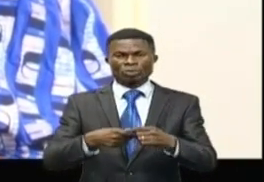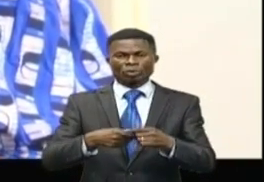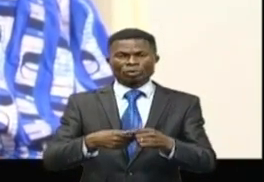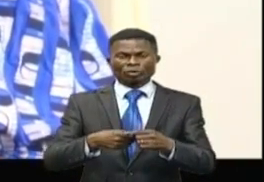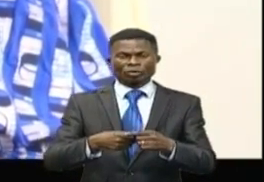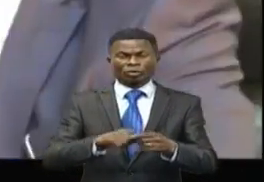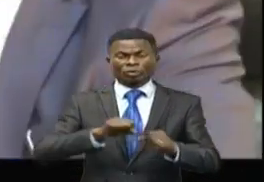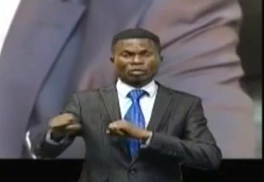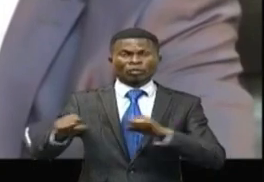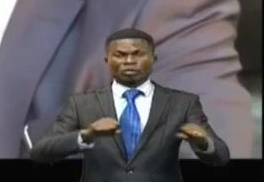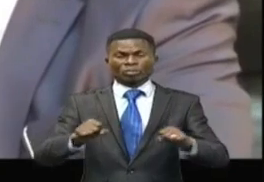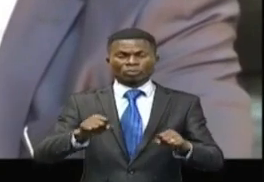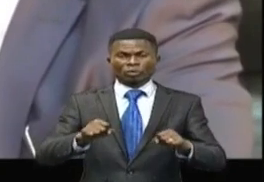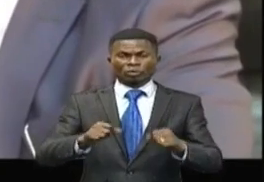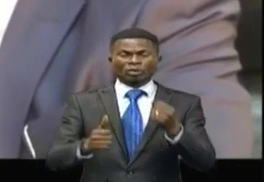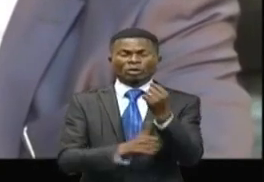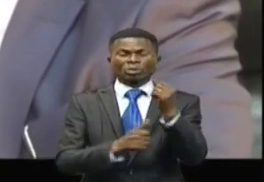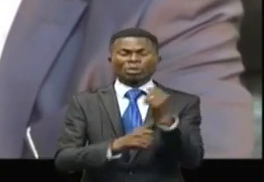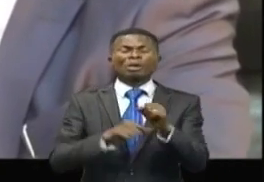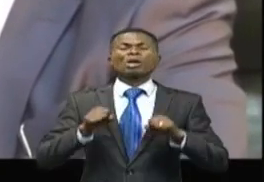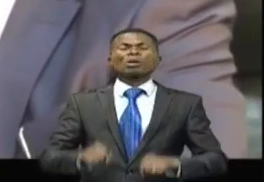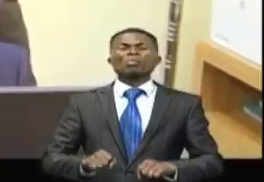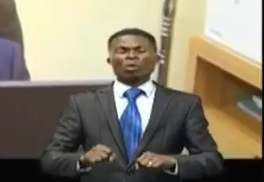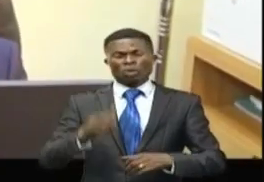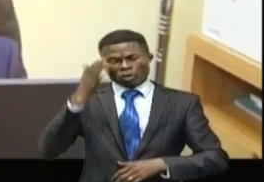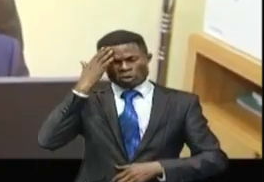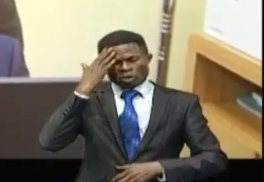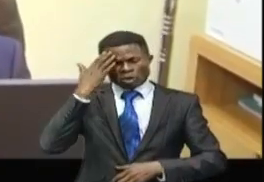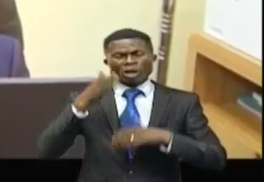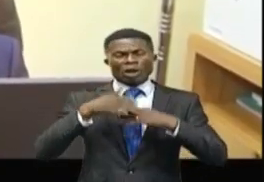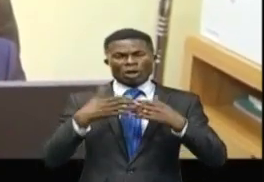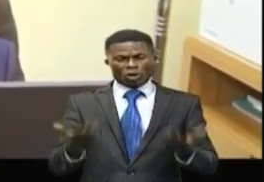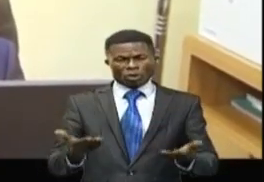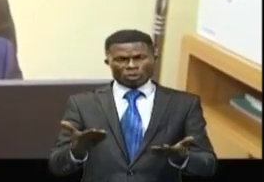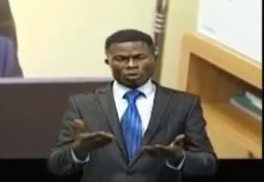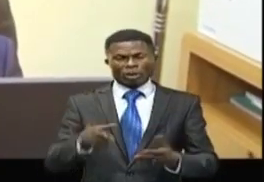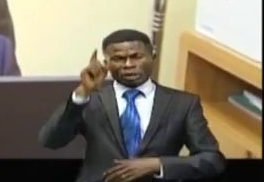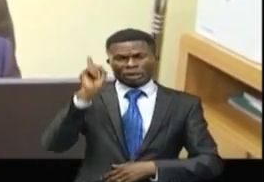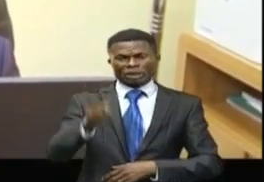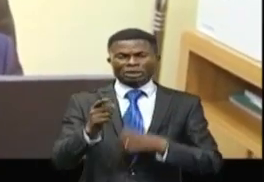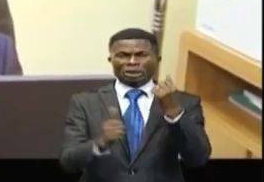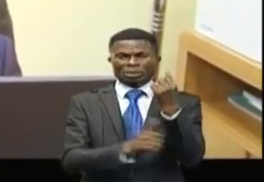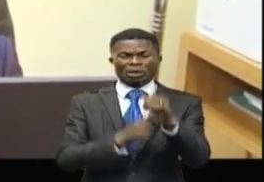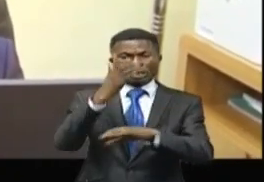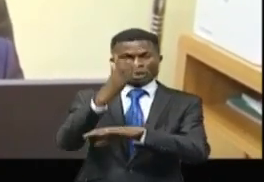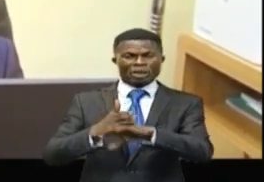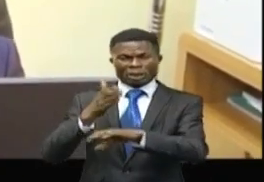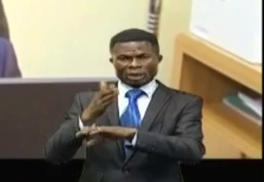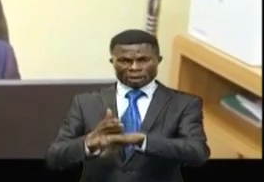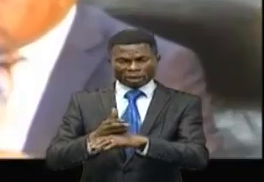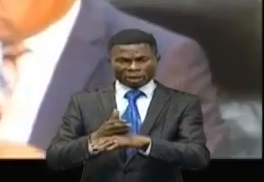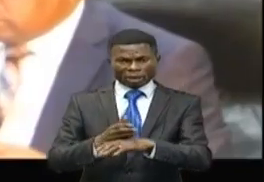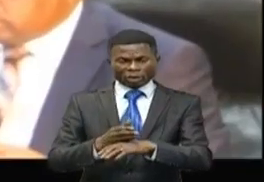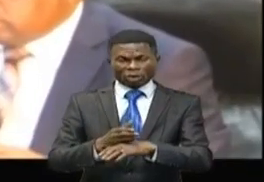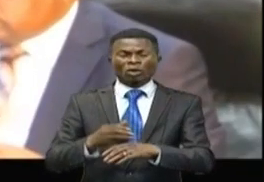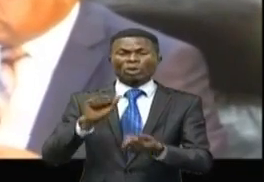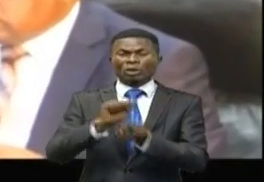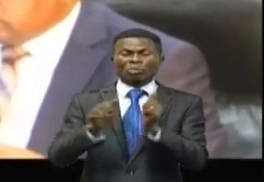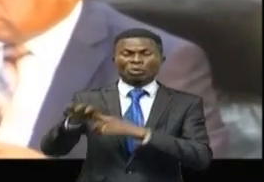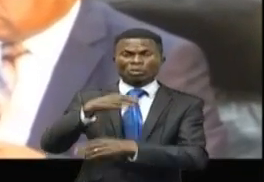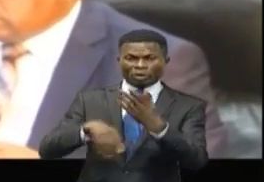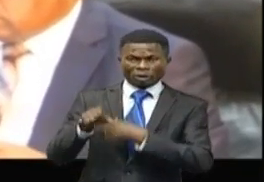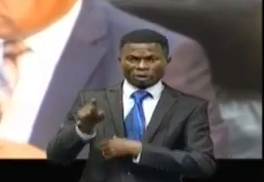top 6 sur les dépouilles des victimes en plus de l'identification d'une centaine personnes blessées durant ces manifestations